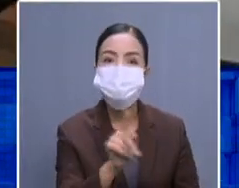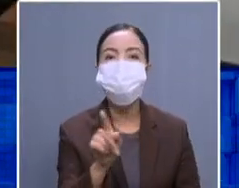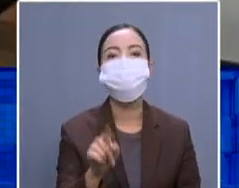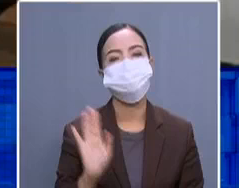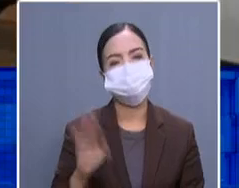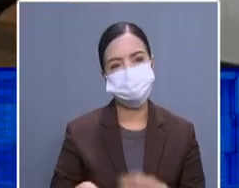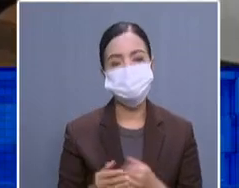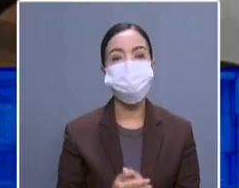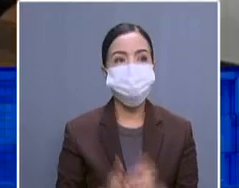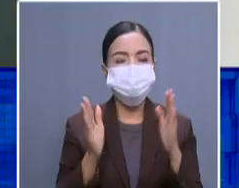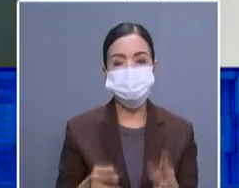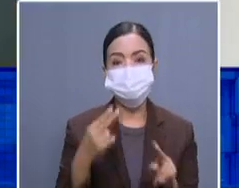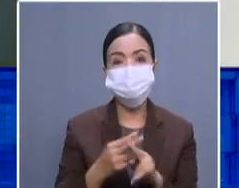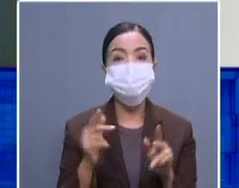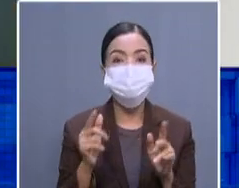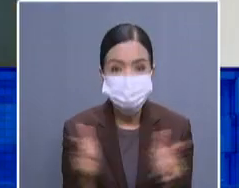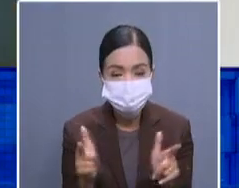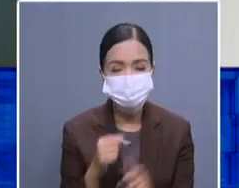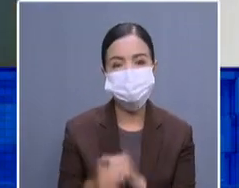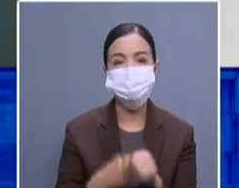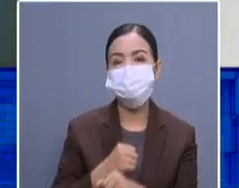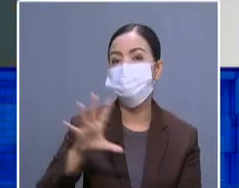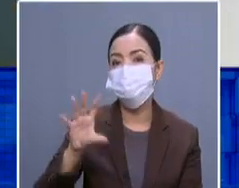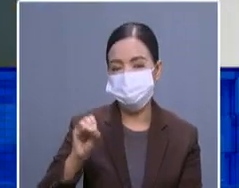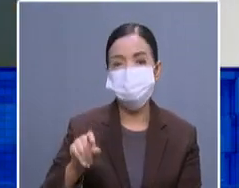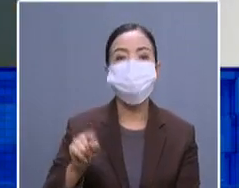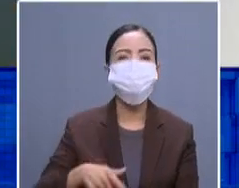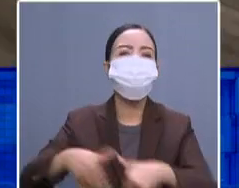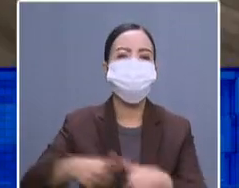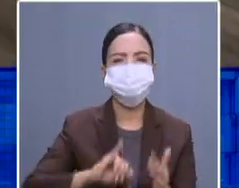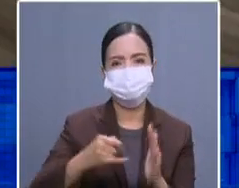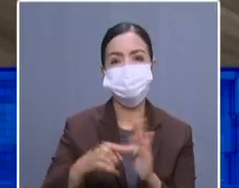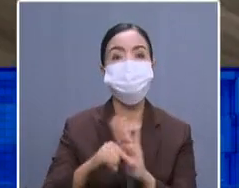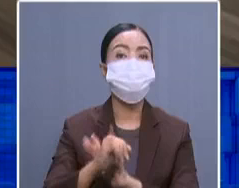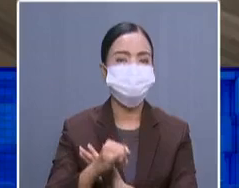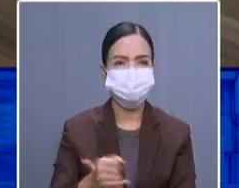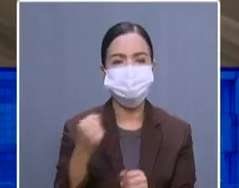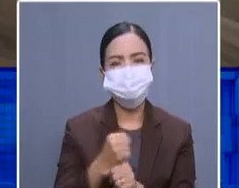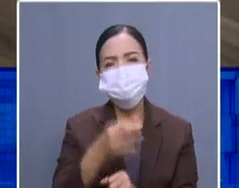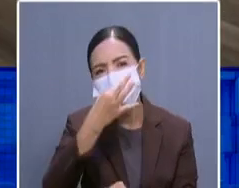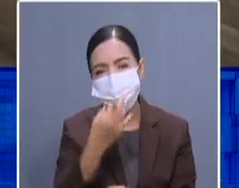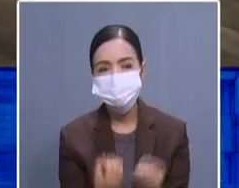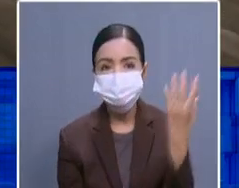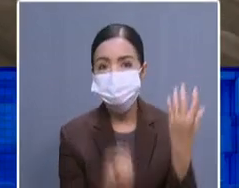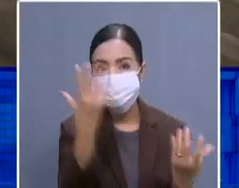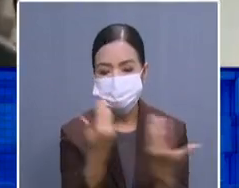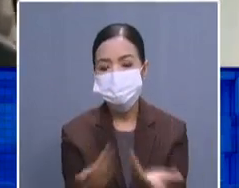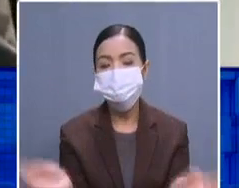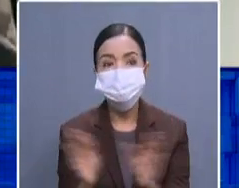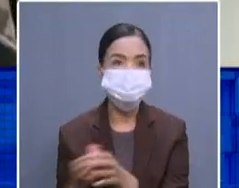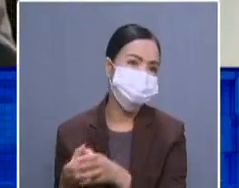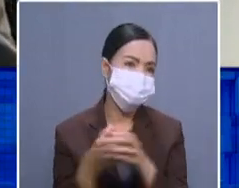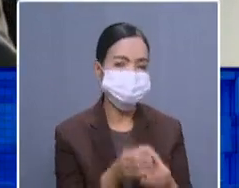ายเล็กนามสมมุติอายุ50ปีเลยค่ะเขาเป็นชาวบ้านอำเภอท่าใหม่จังหวัดจันทบุรีมีอาชีพทำสวนนะพร้อมกับครอบครัวเลยเดินท